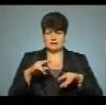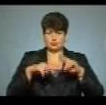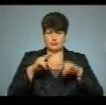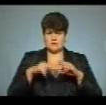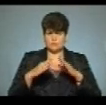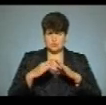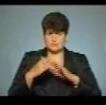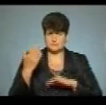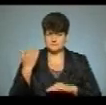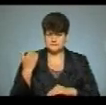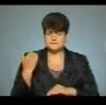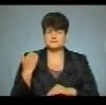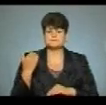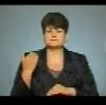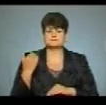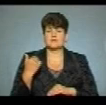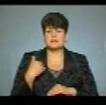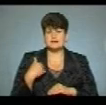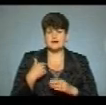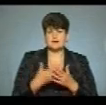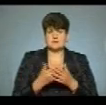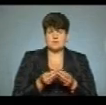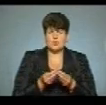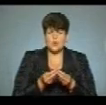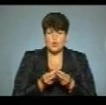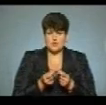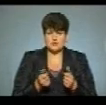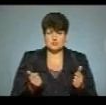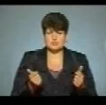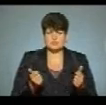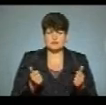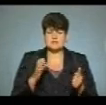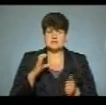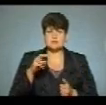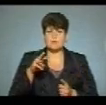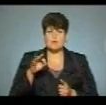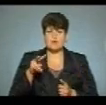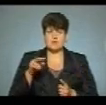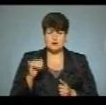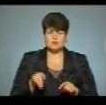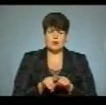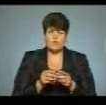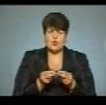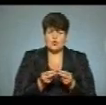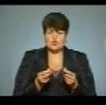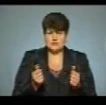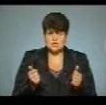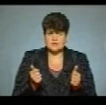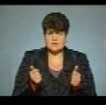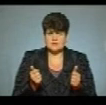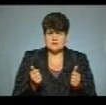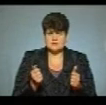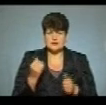будинки. Я його ніби розчинила в епоксидній смолі, так як розчиняється матеріальна